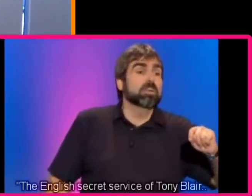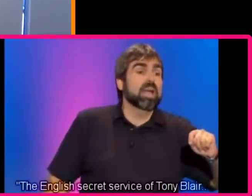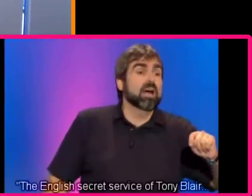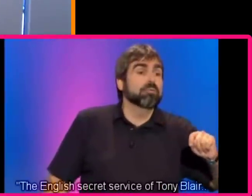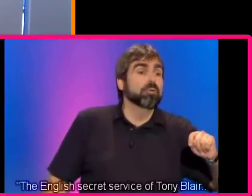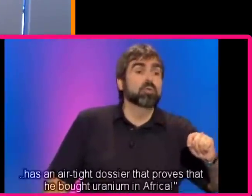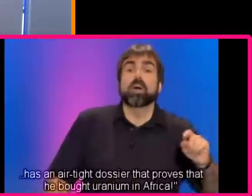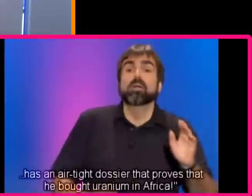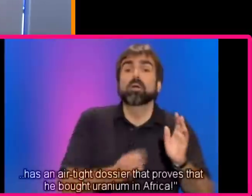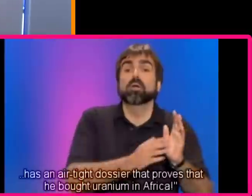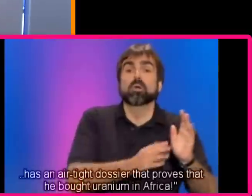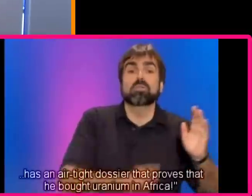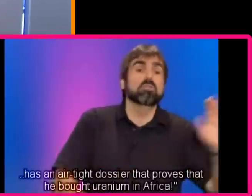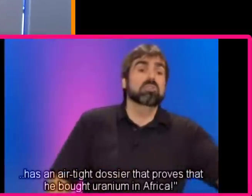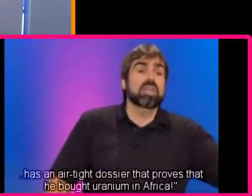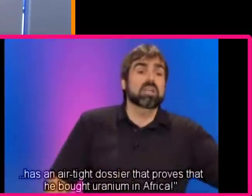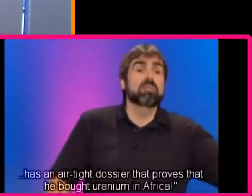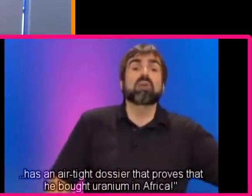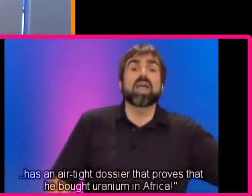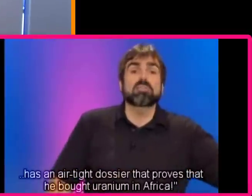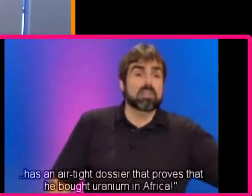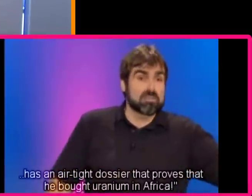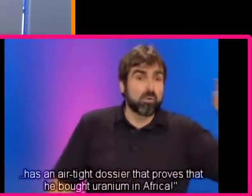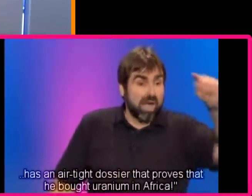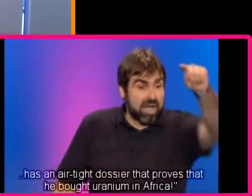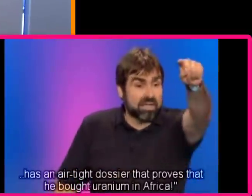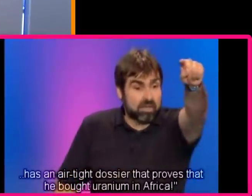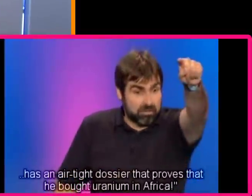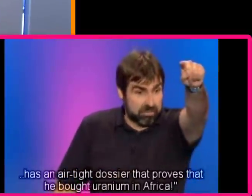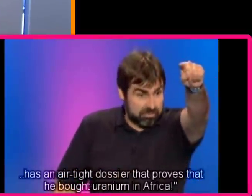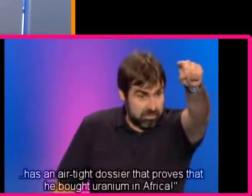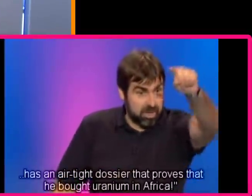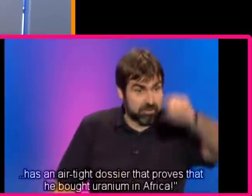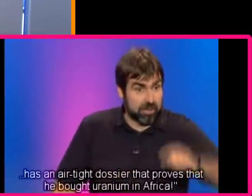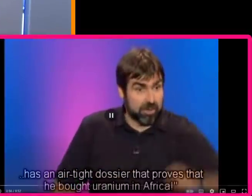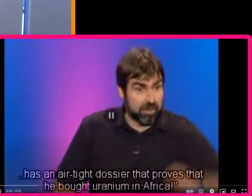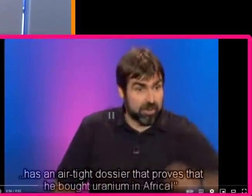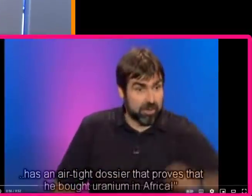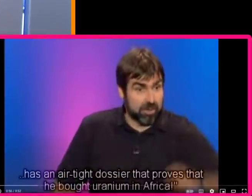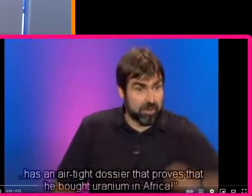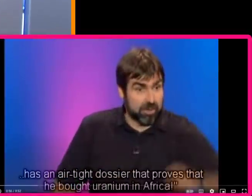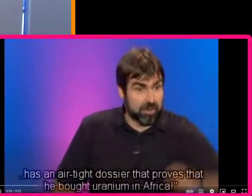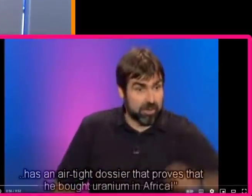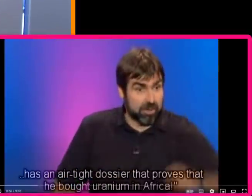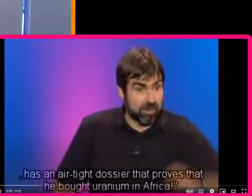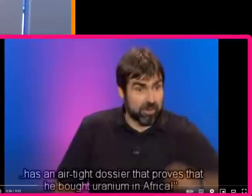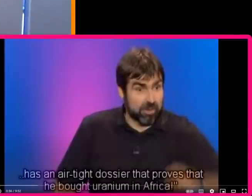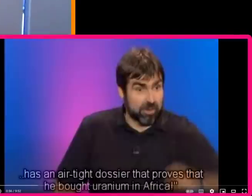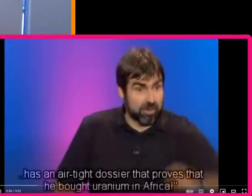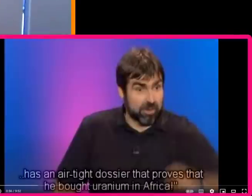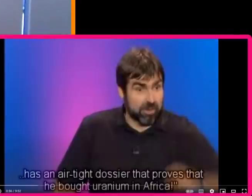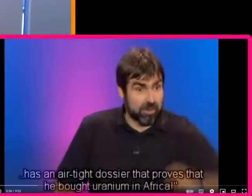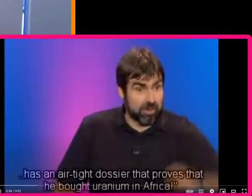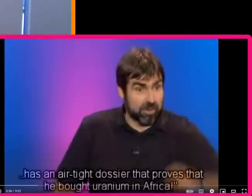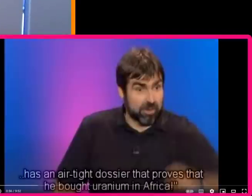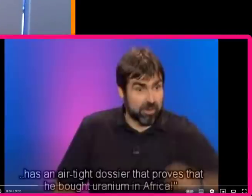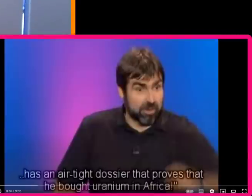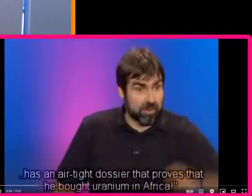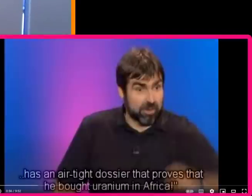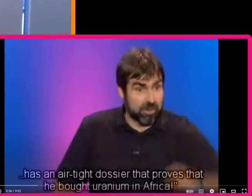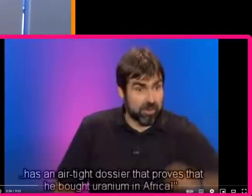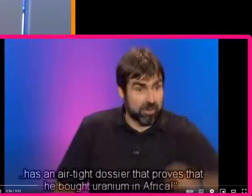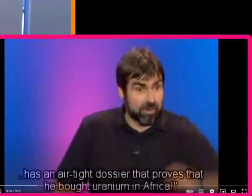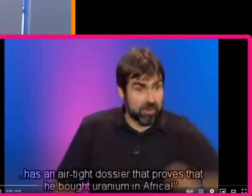tony blair verfügt über ein lückenloses das jedem neuen dass der uran angekauft hat in afrika dass tony blair muss